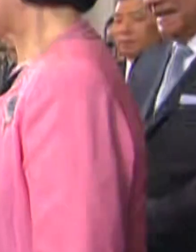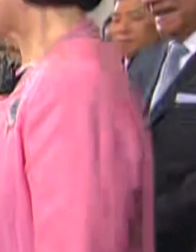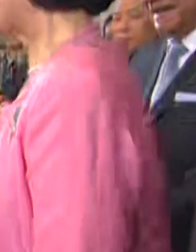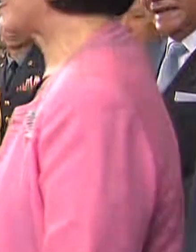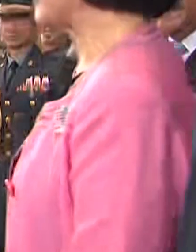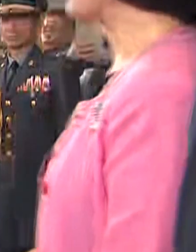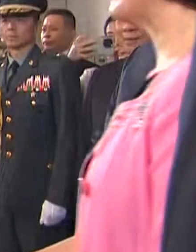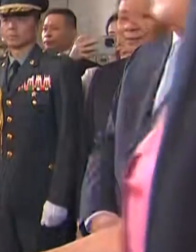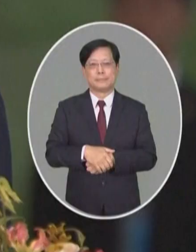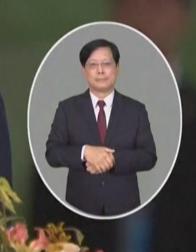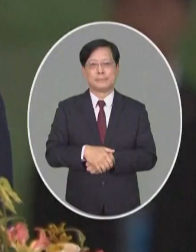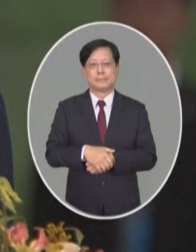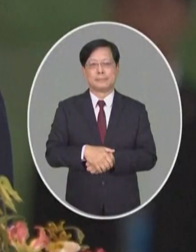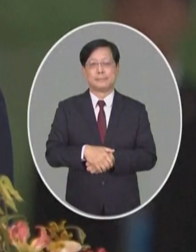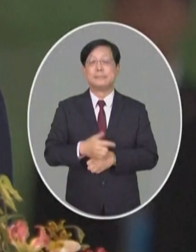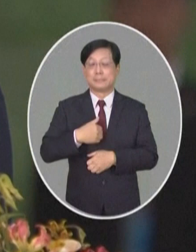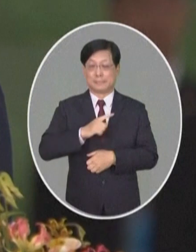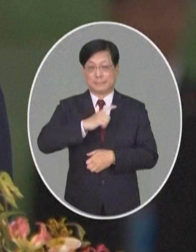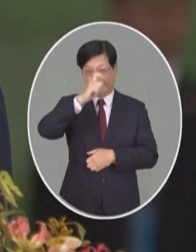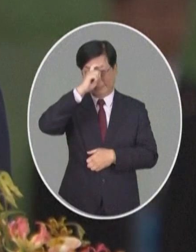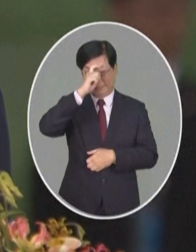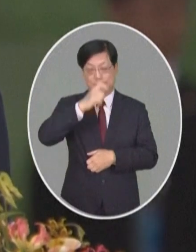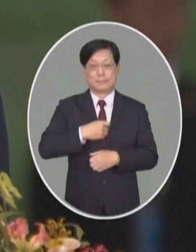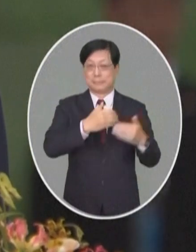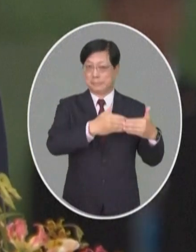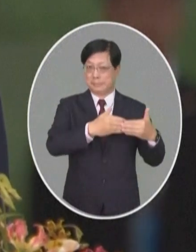je ozrl tudi v prihodnost.